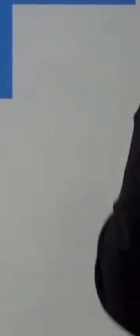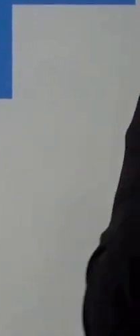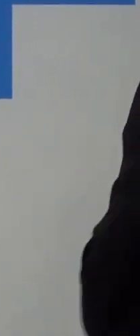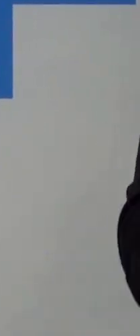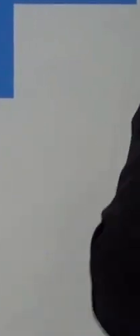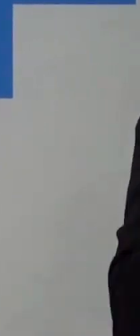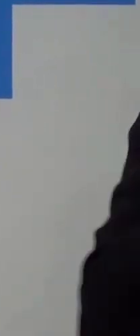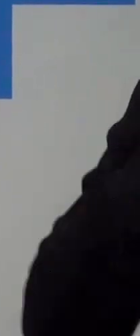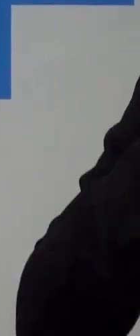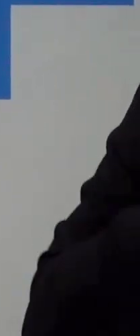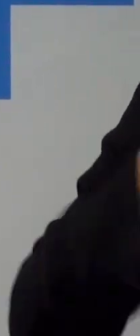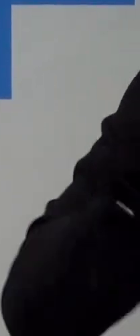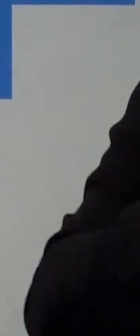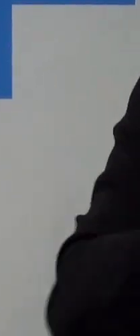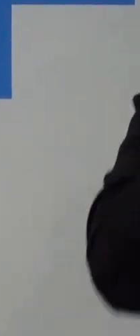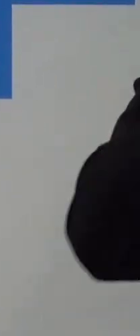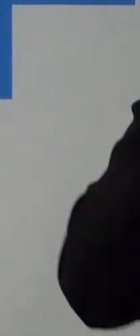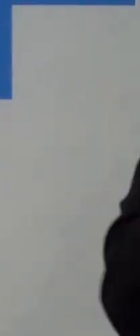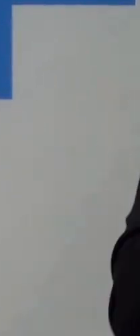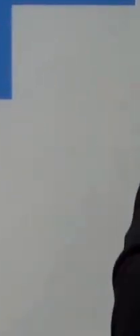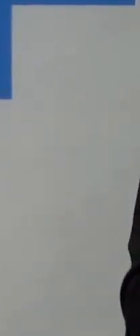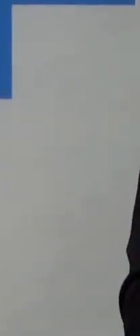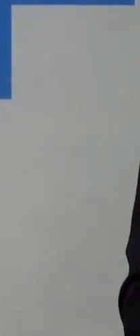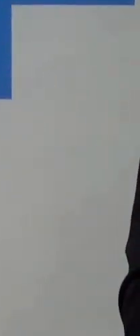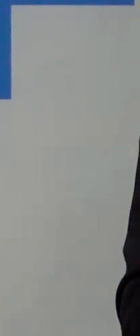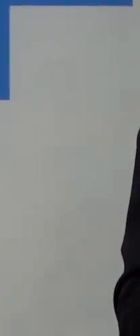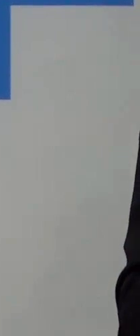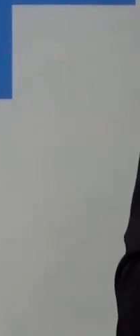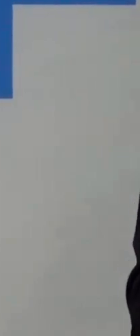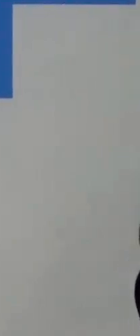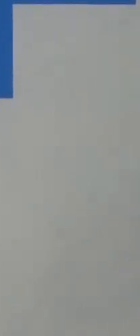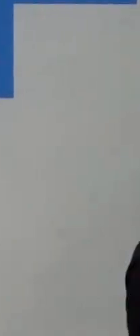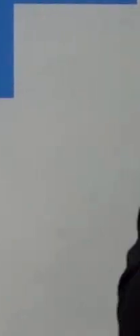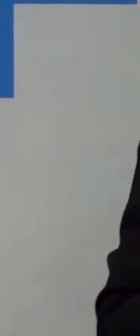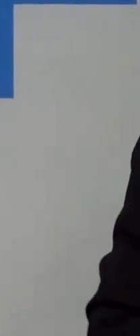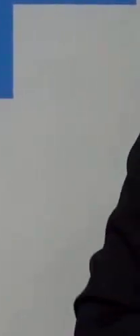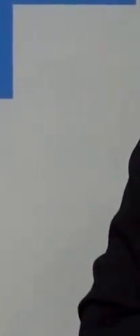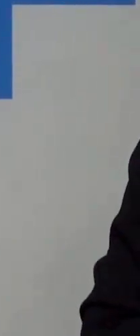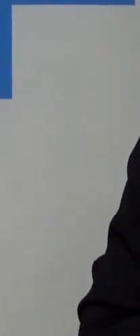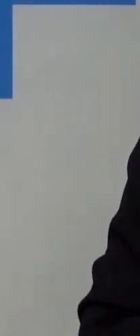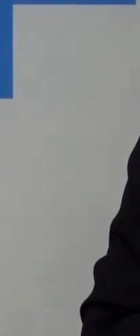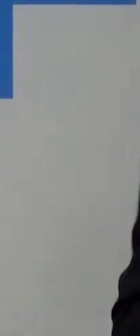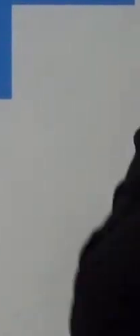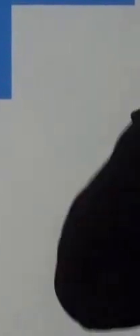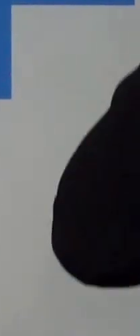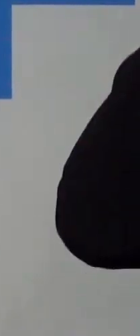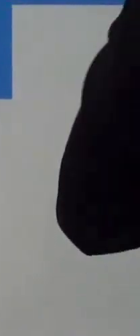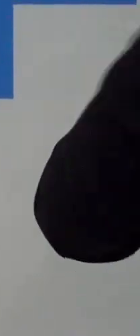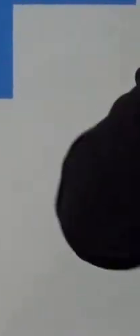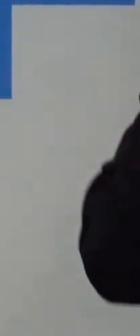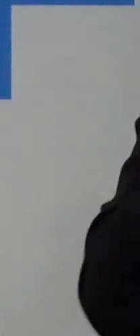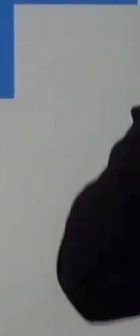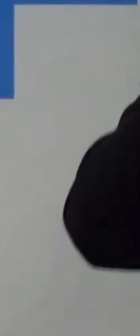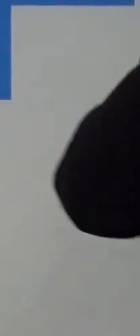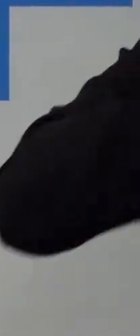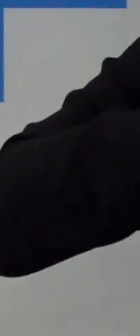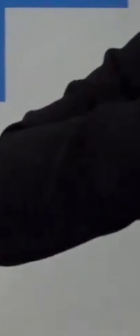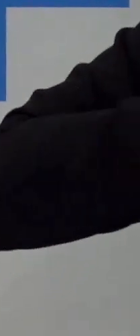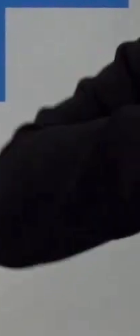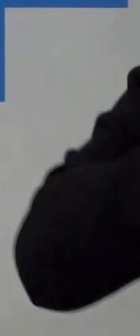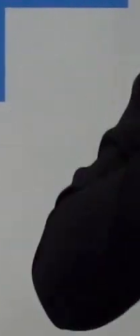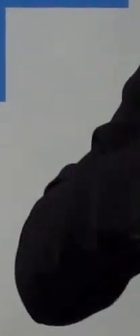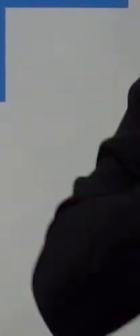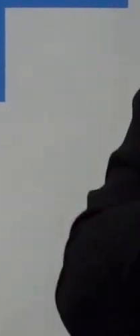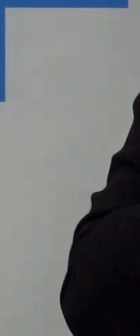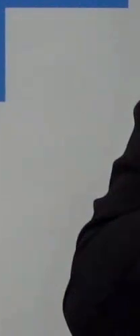민군의 상생 협력 시대를 여는 첫걸음입니다. 앞으로도 접경 지역과 군사시설